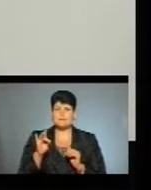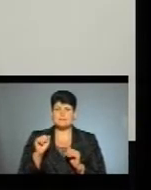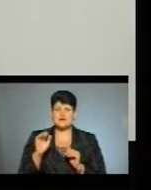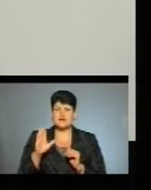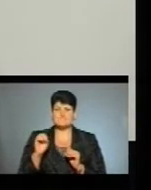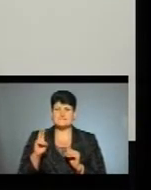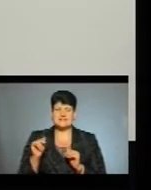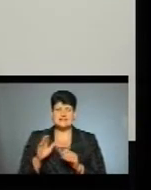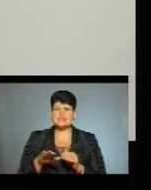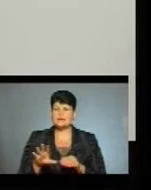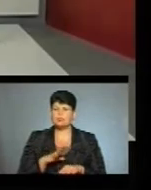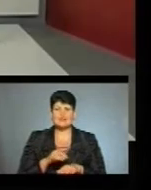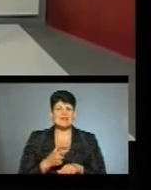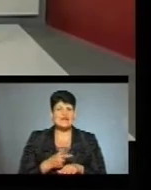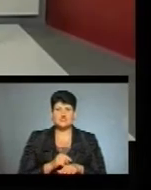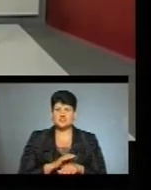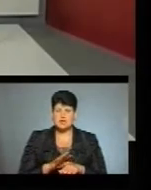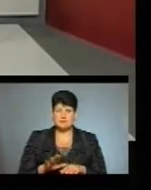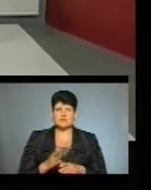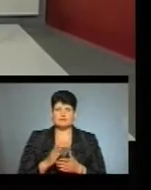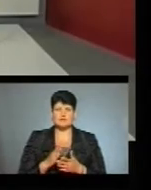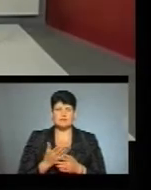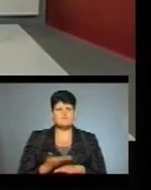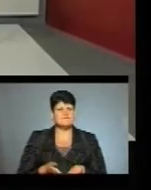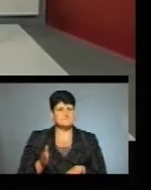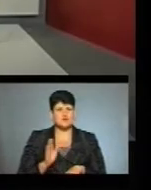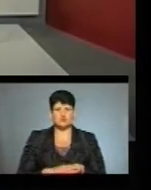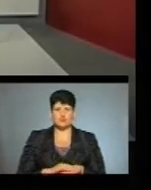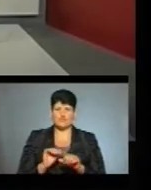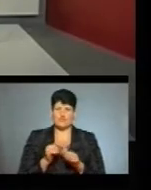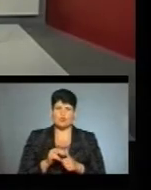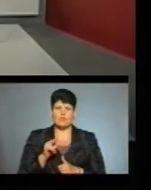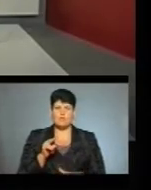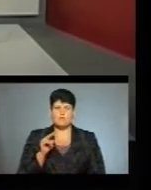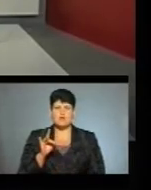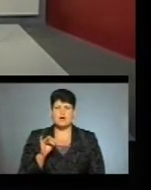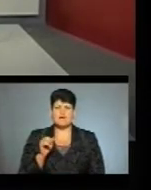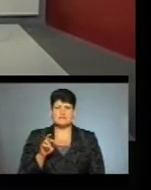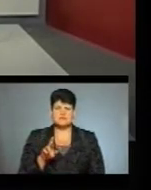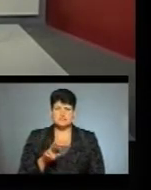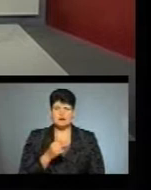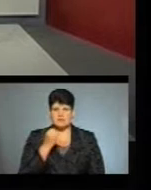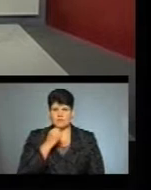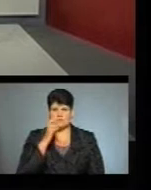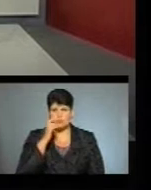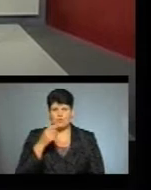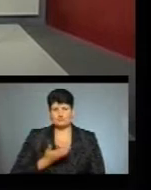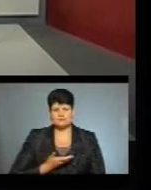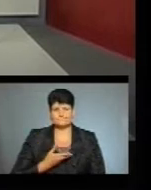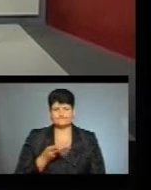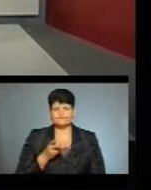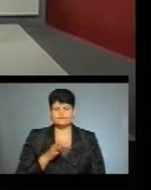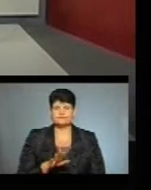не щеплені, вони перенесли важку форму правця, ну, Богу дякувати, вижили. Як